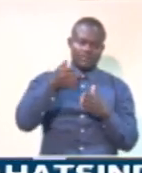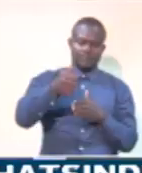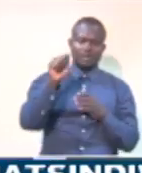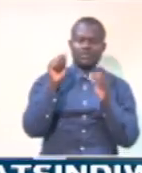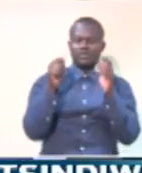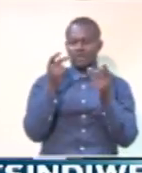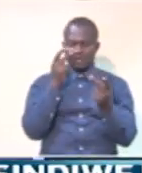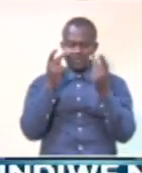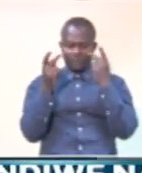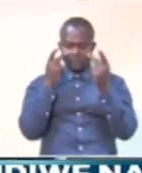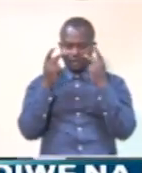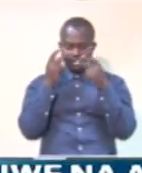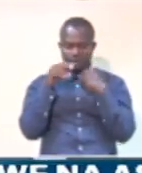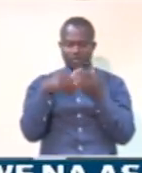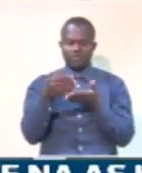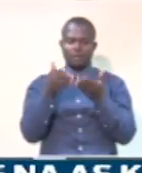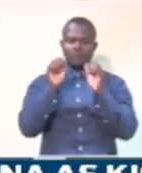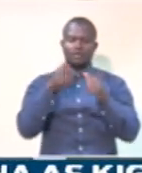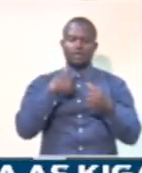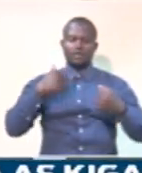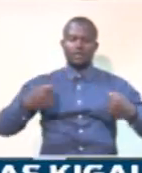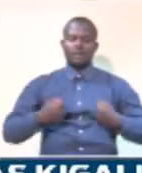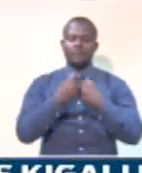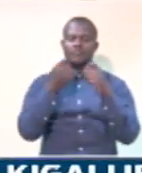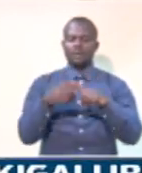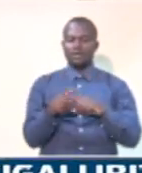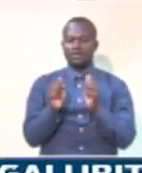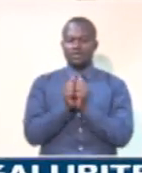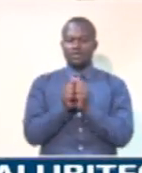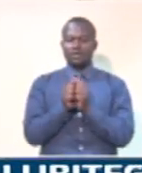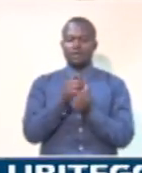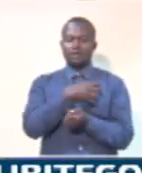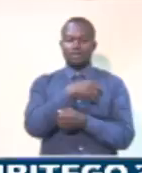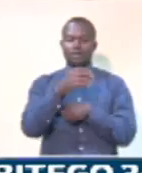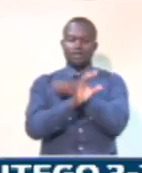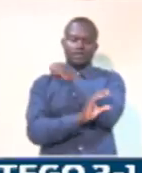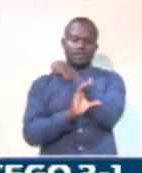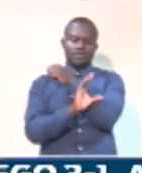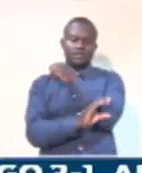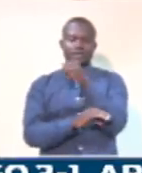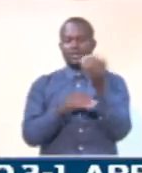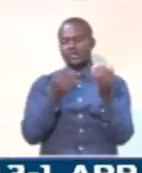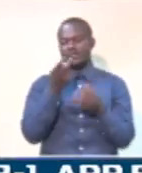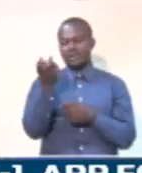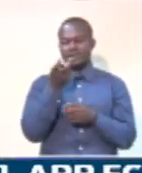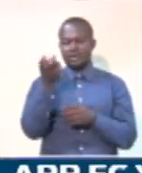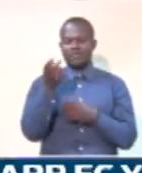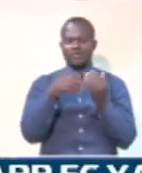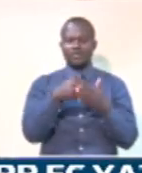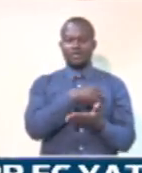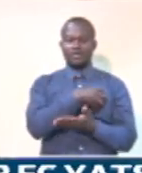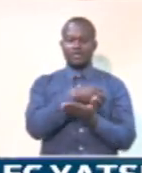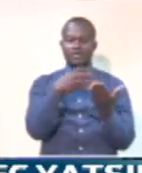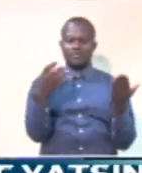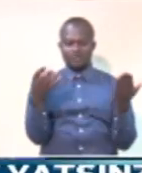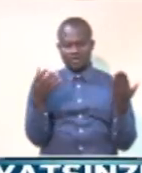birebwaho kuzamuka kwa kwagira ingaruka zitandukanye ku bukungu bw'igihugu, yaba transport y'abantu, yaba